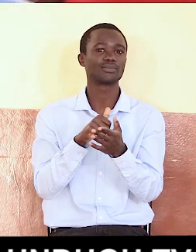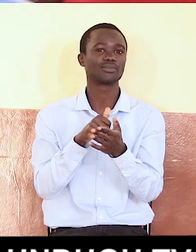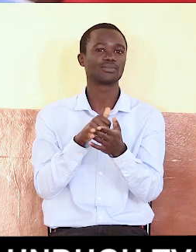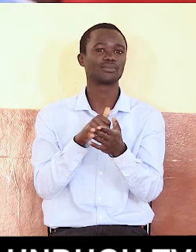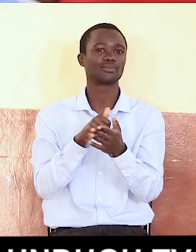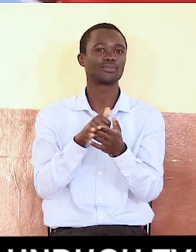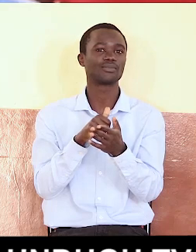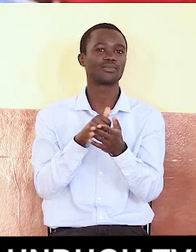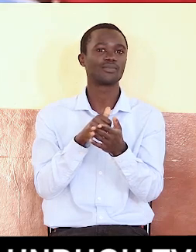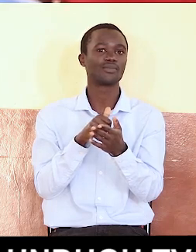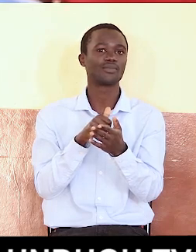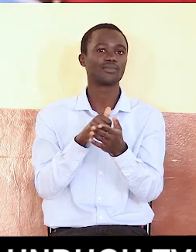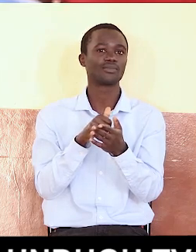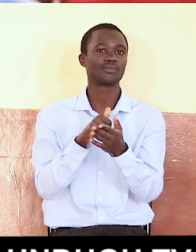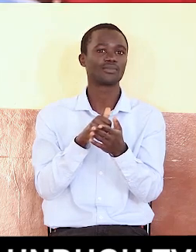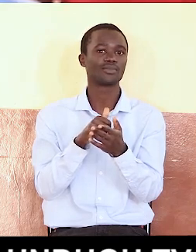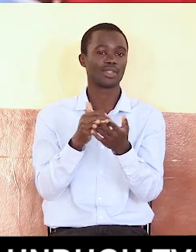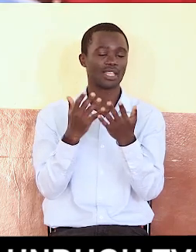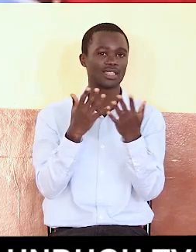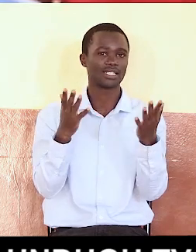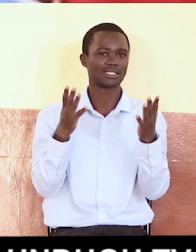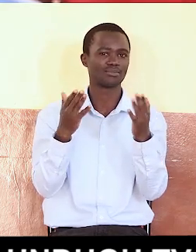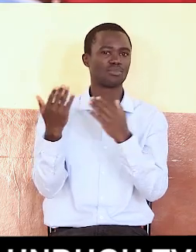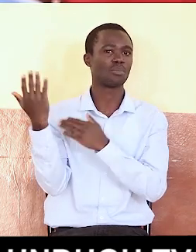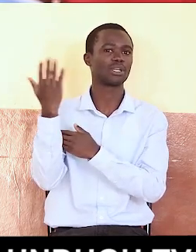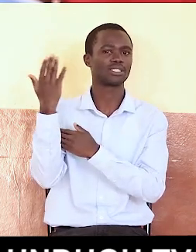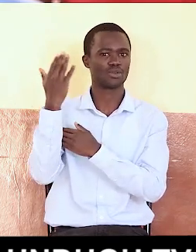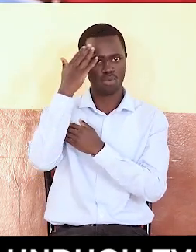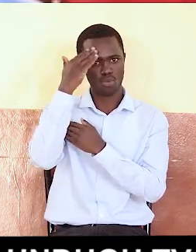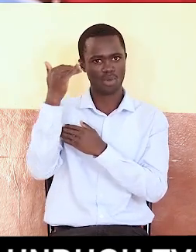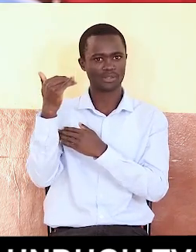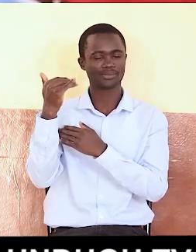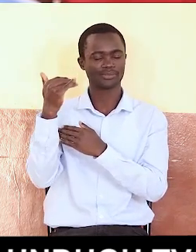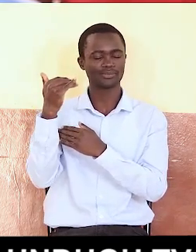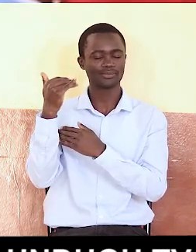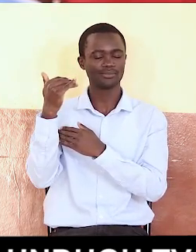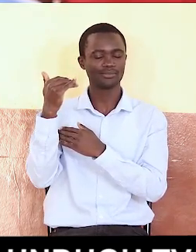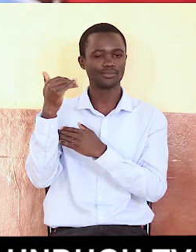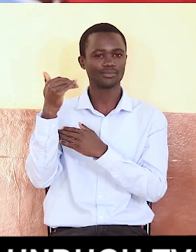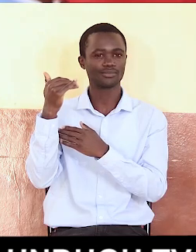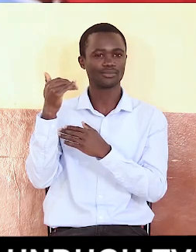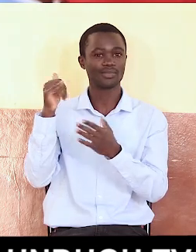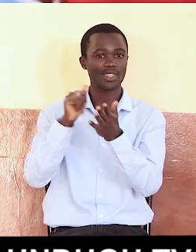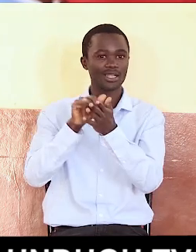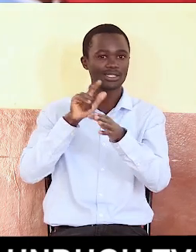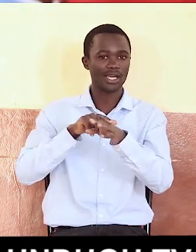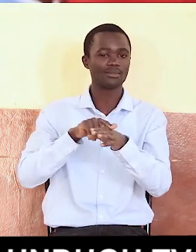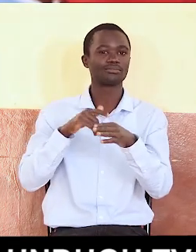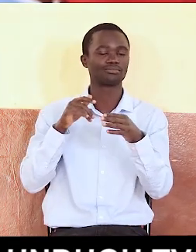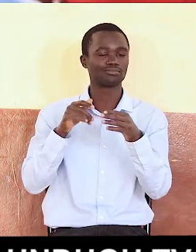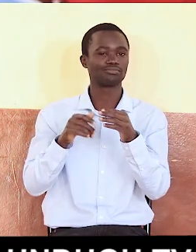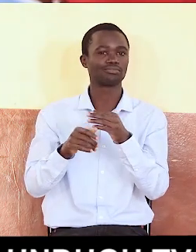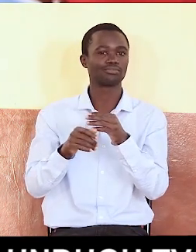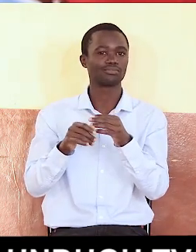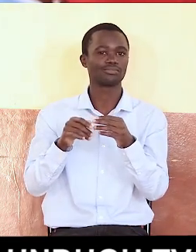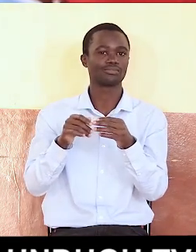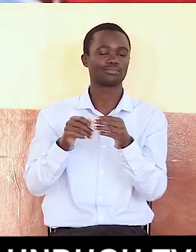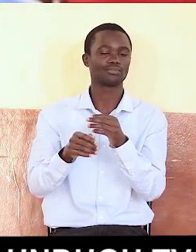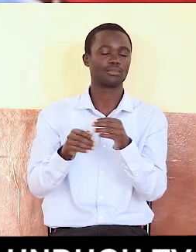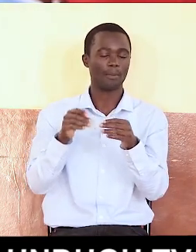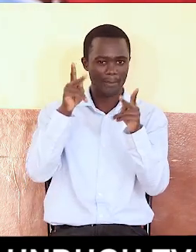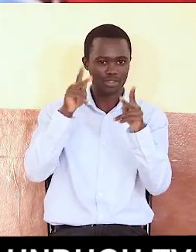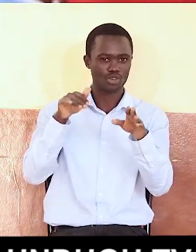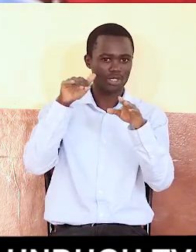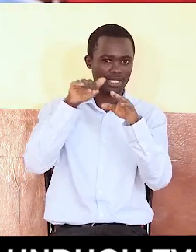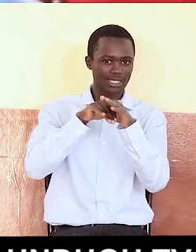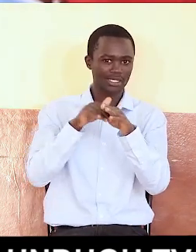mambo ya mahubiri, kwa sababu wakati huo ni wa ule Mungu ambaye haonekani kuongea na